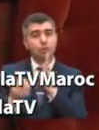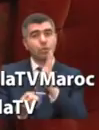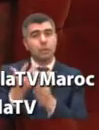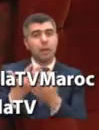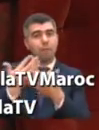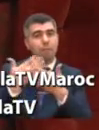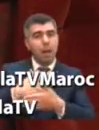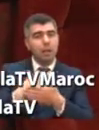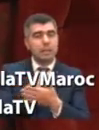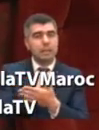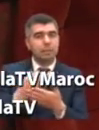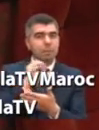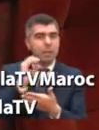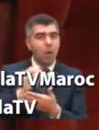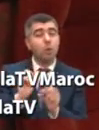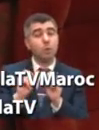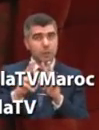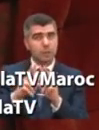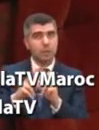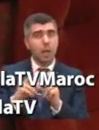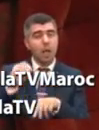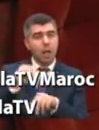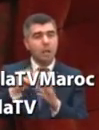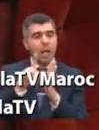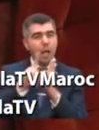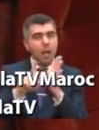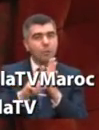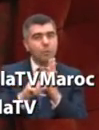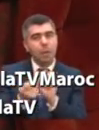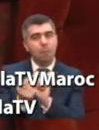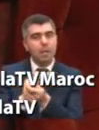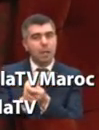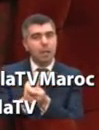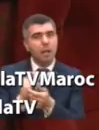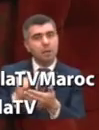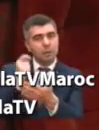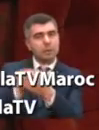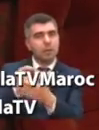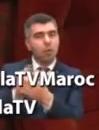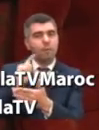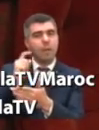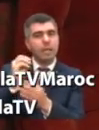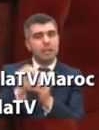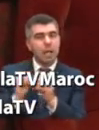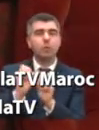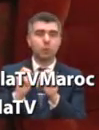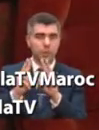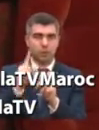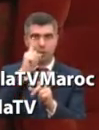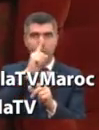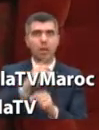المستعجلات، وهناك رغبة في مراجعة المرسوم المتعلق بالتعويضات. هذا كنجعلو أنا في الصورة. انتهى الوقت سيد الوزير.